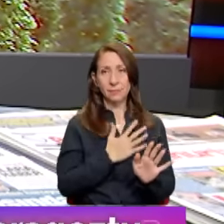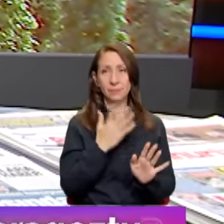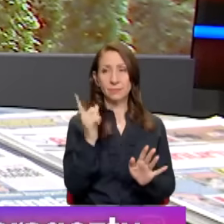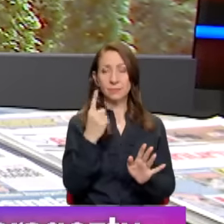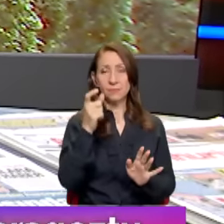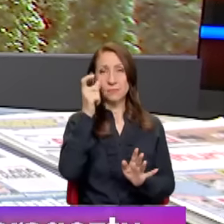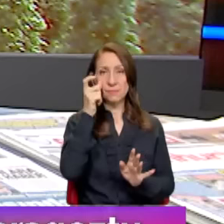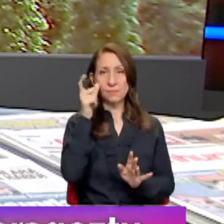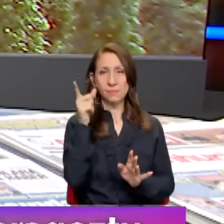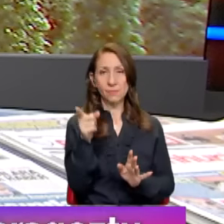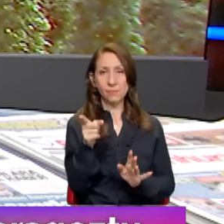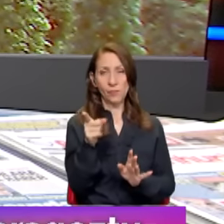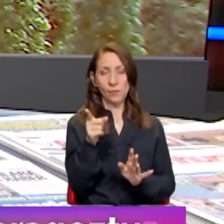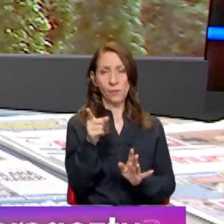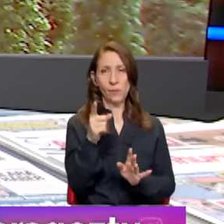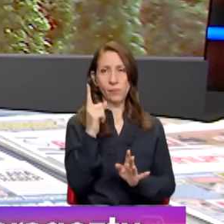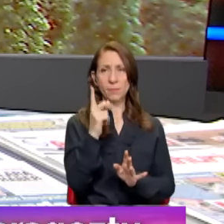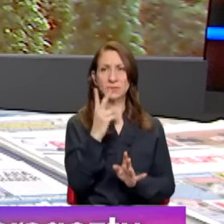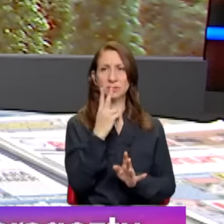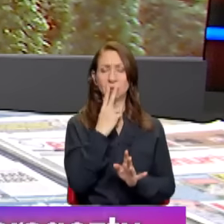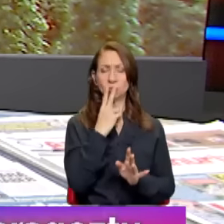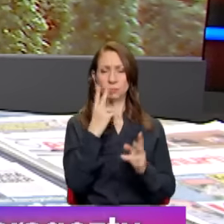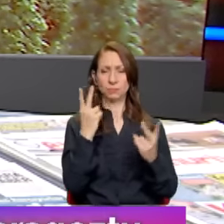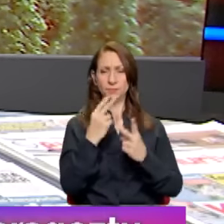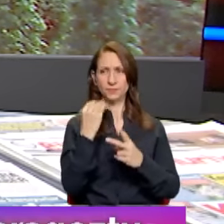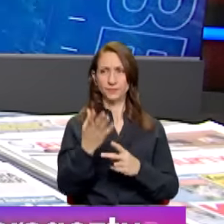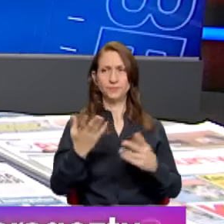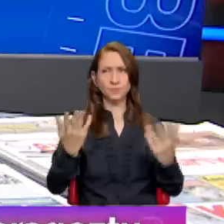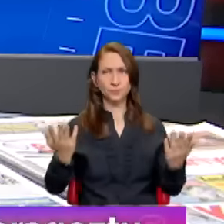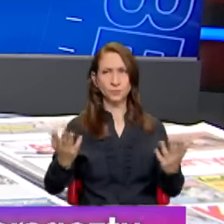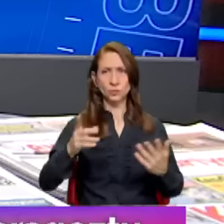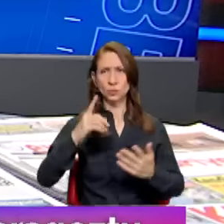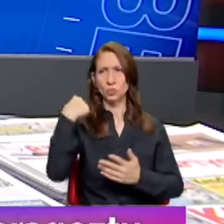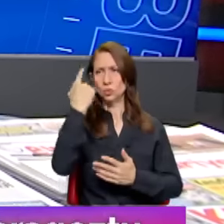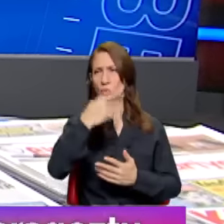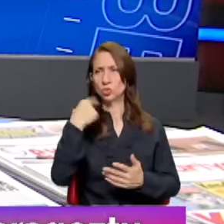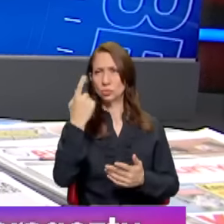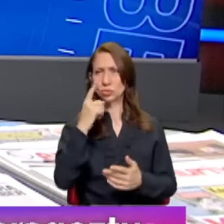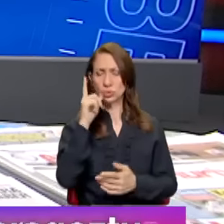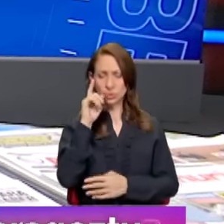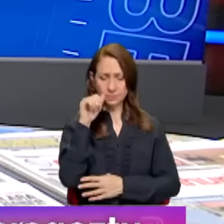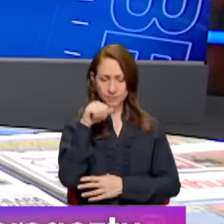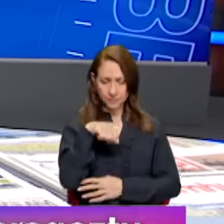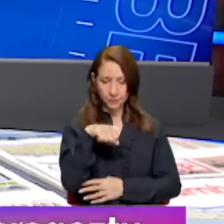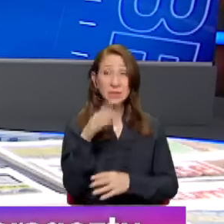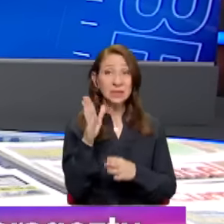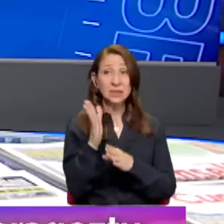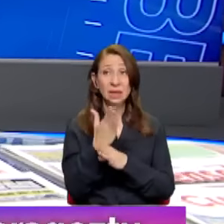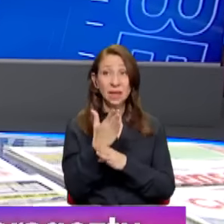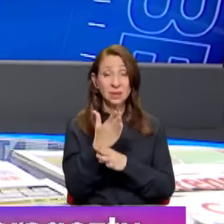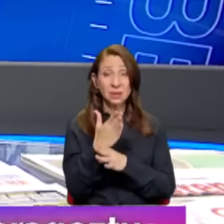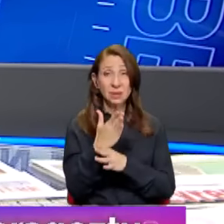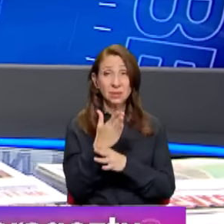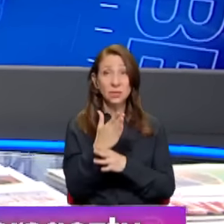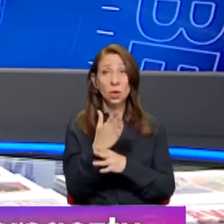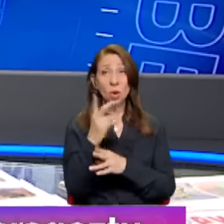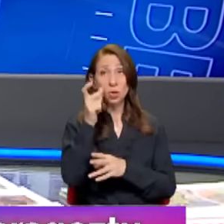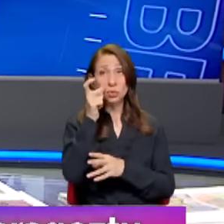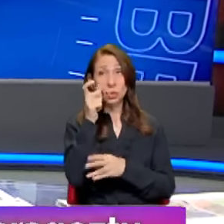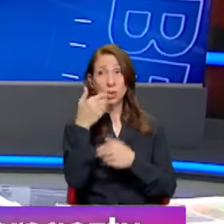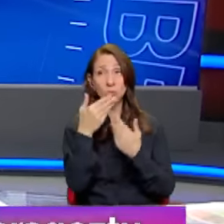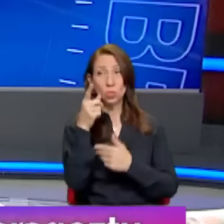lideri Özgür Özel bir Samsun mesajı verdi ve dedi ki yüzümüz yerdedir neden yüzümüz yerdedir özür